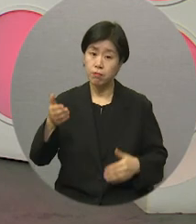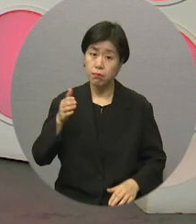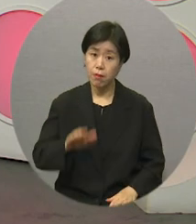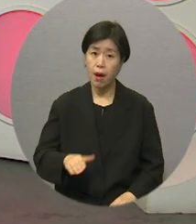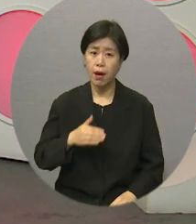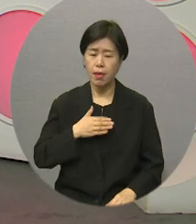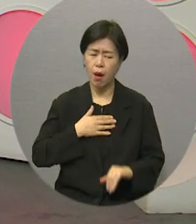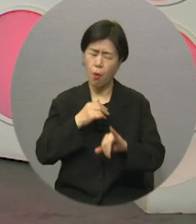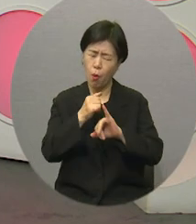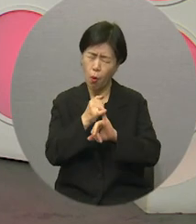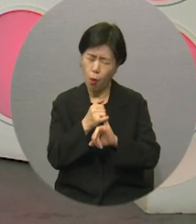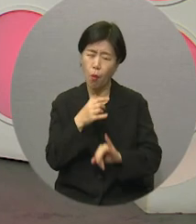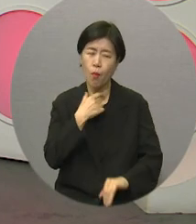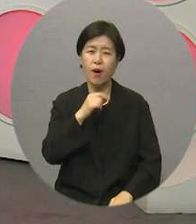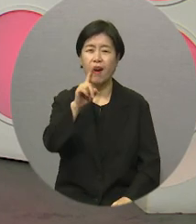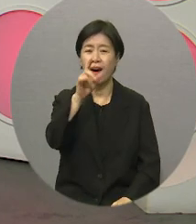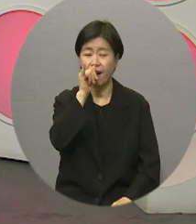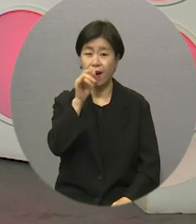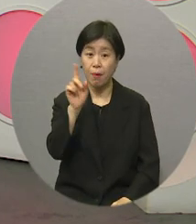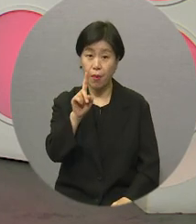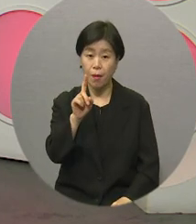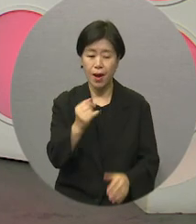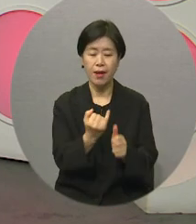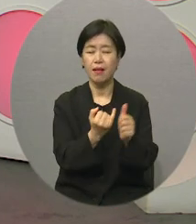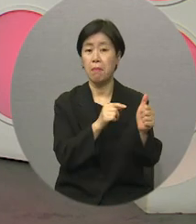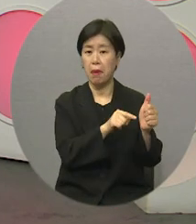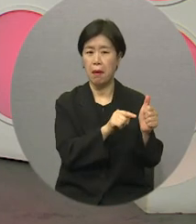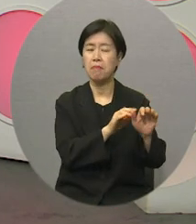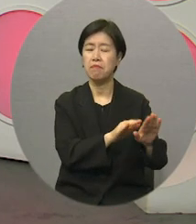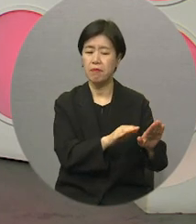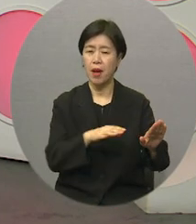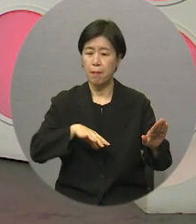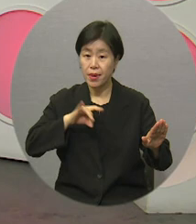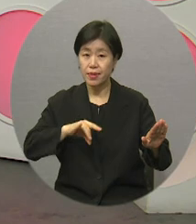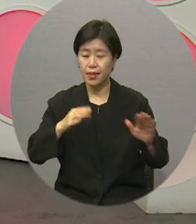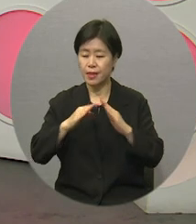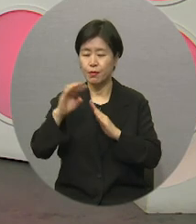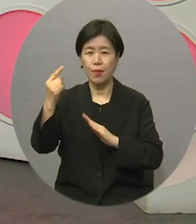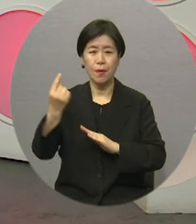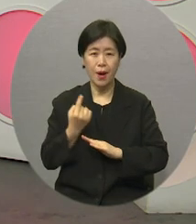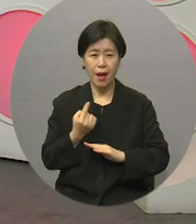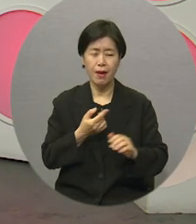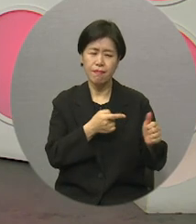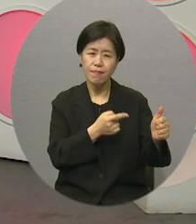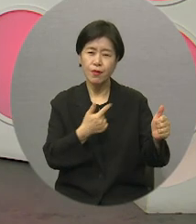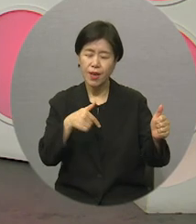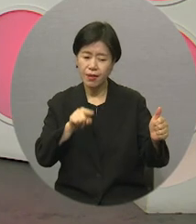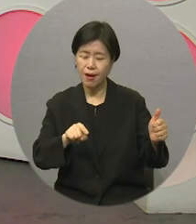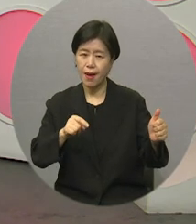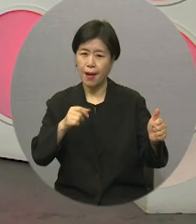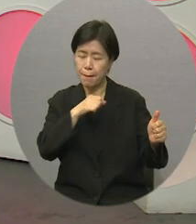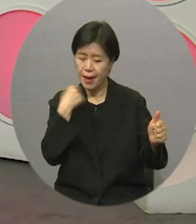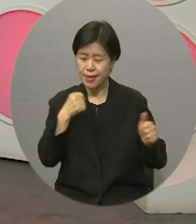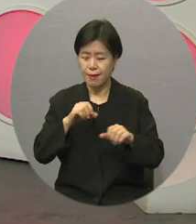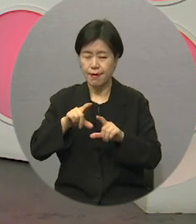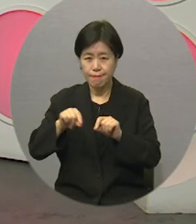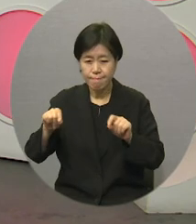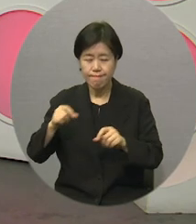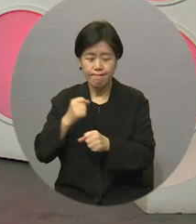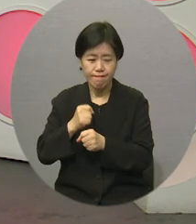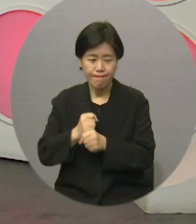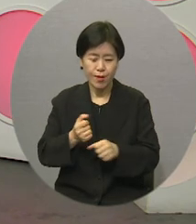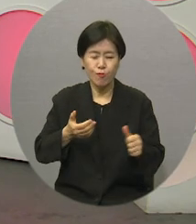것 하나가 있었는데 남편보다 먼저 퇴근해 고생한 남편을 위해 따뜻하고 맛있는 저녁을 차리고